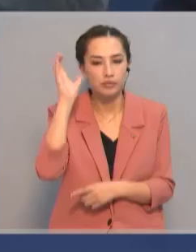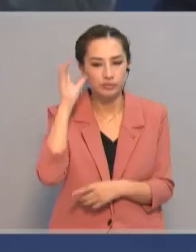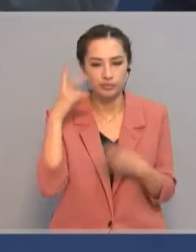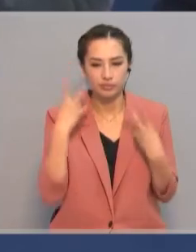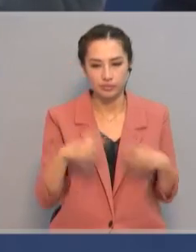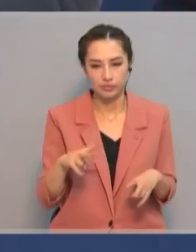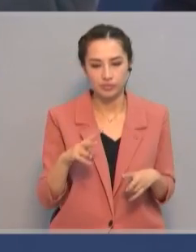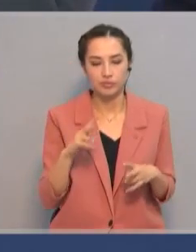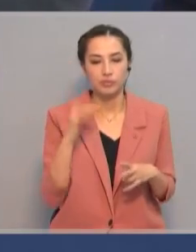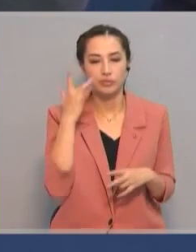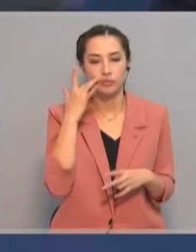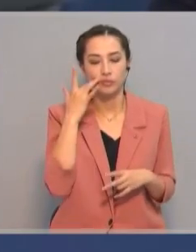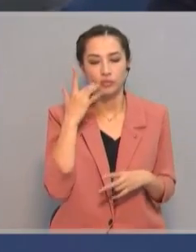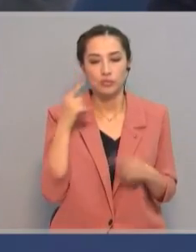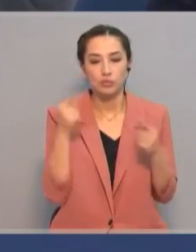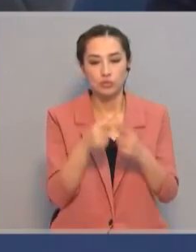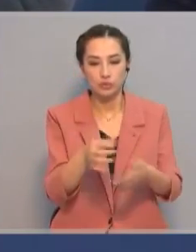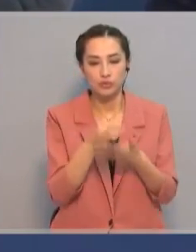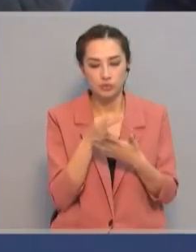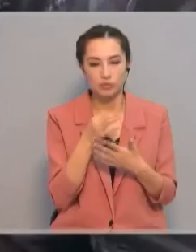пользоваться официальной информации уполномоченных органов